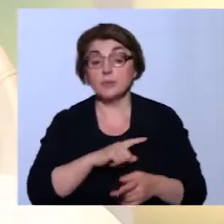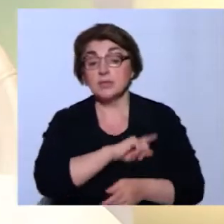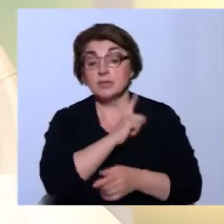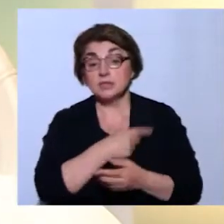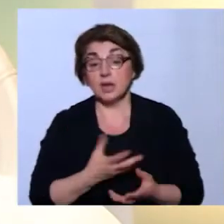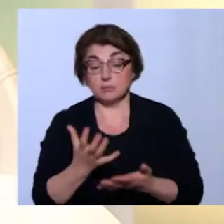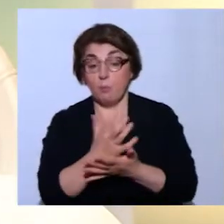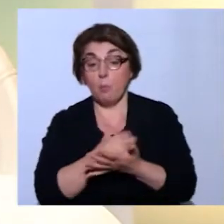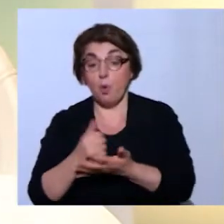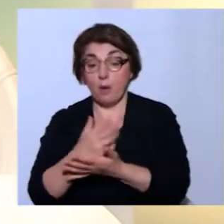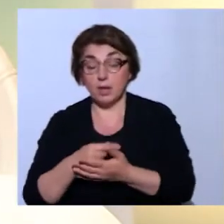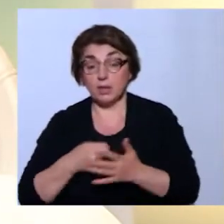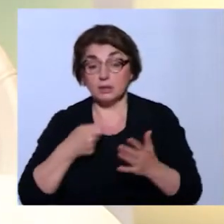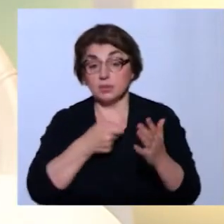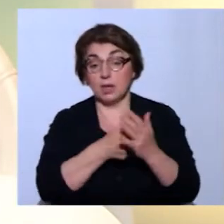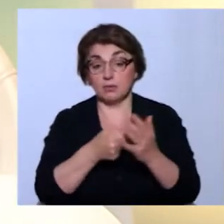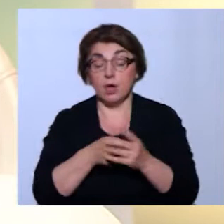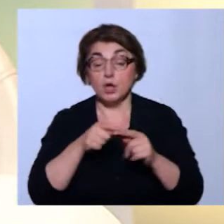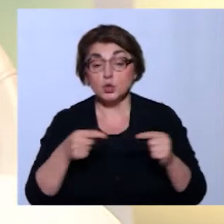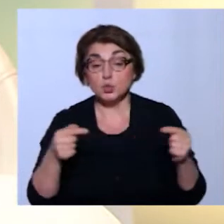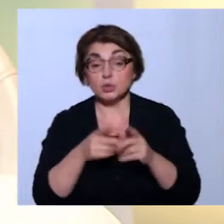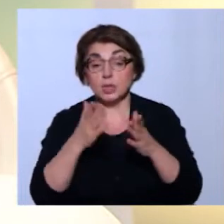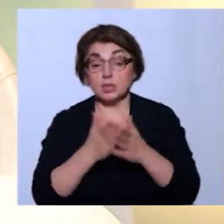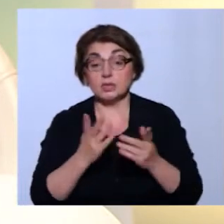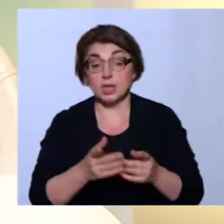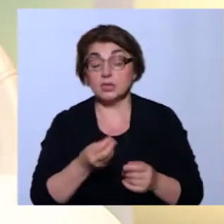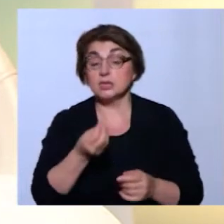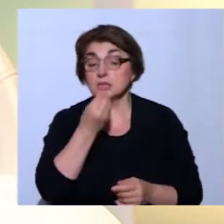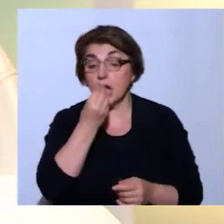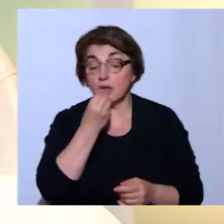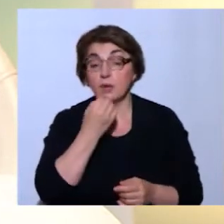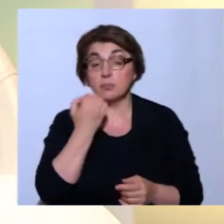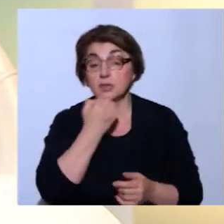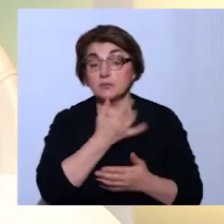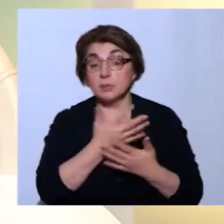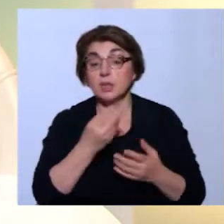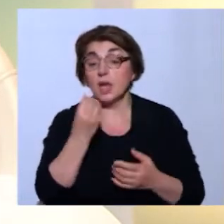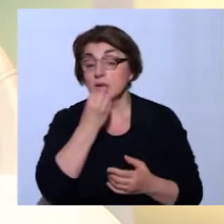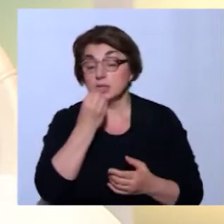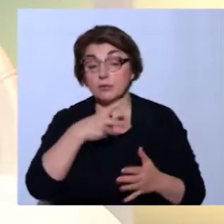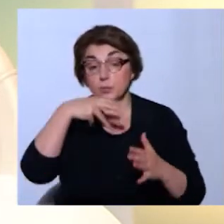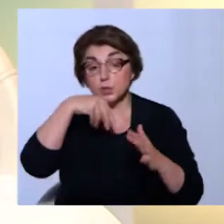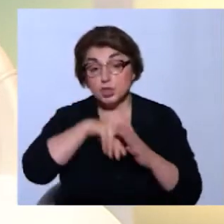ენერგიით მოამარაგებს და ზუსტად ეს წყარო არის ის საკვები და საკვებში არსებული